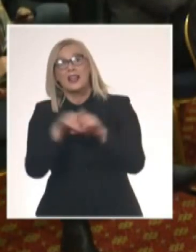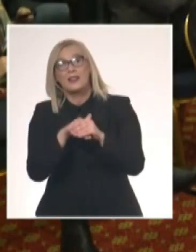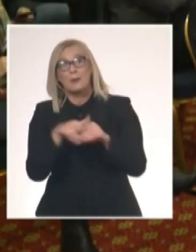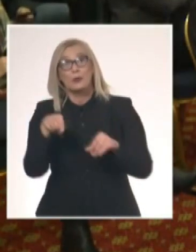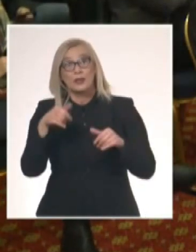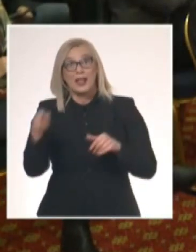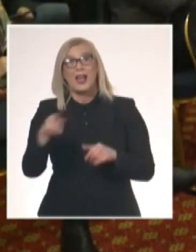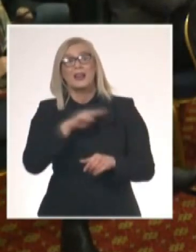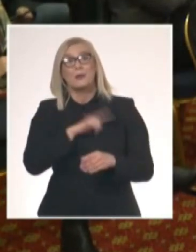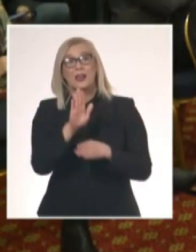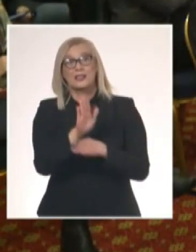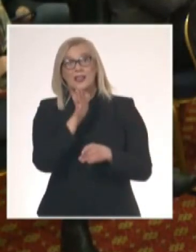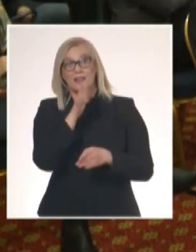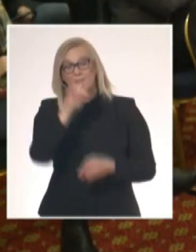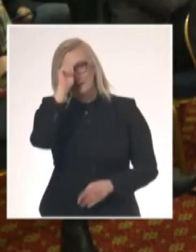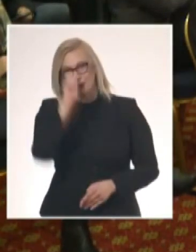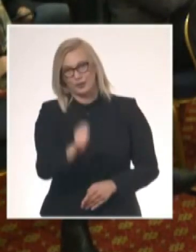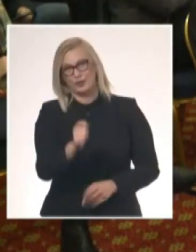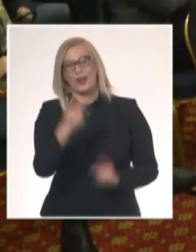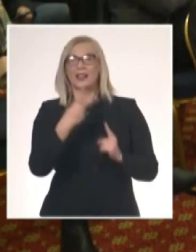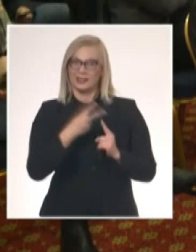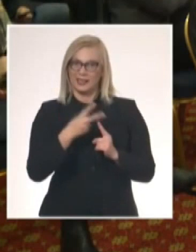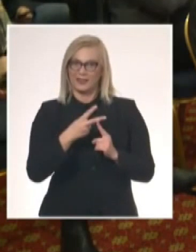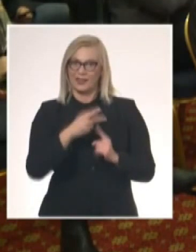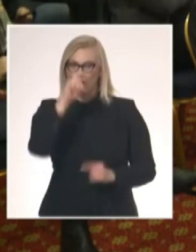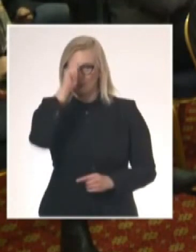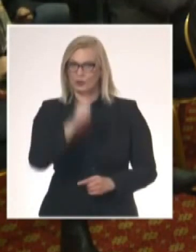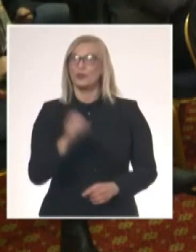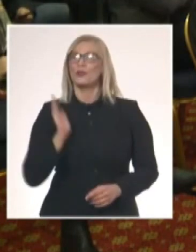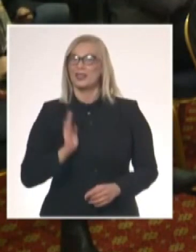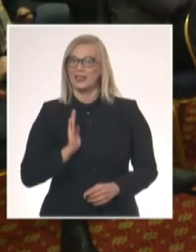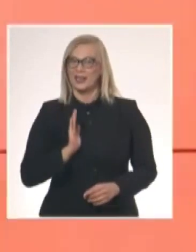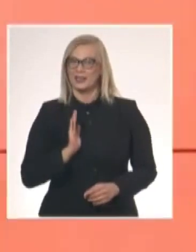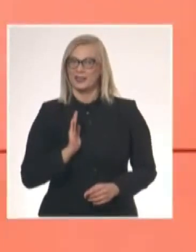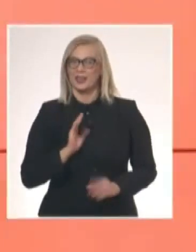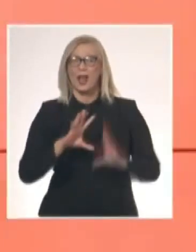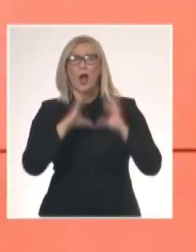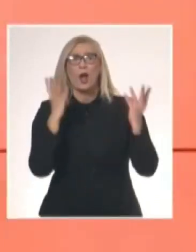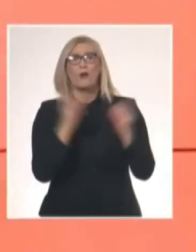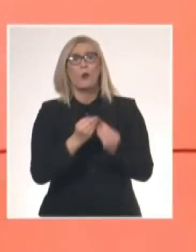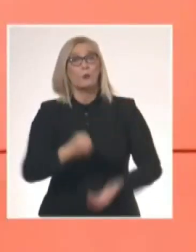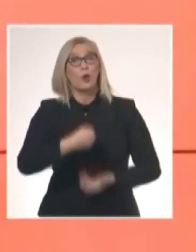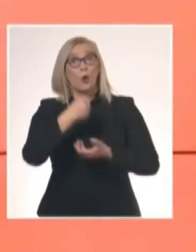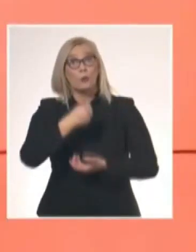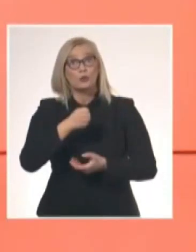disa familje humbën të drejtën e përdorimit të shtesës për fëmijë dhe shtesës arsimore.